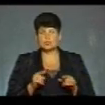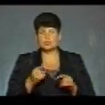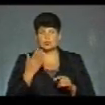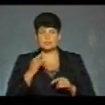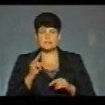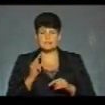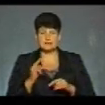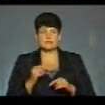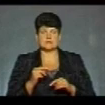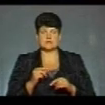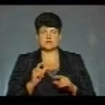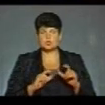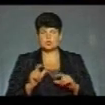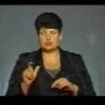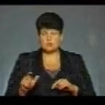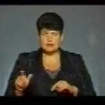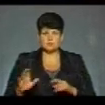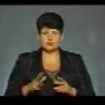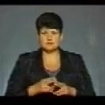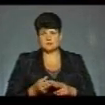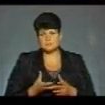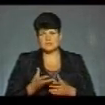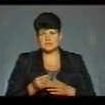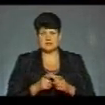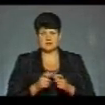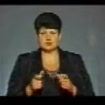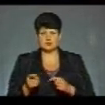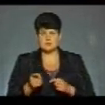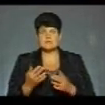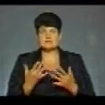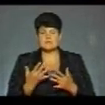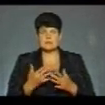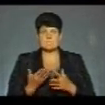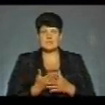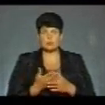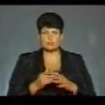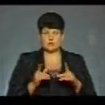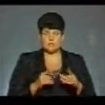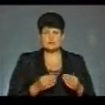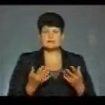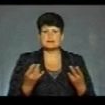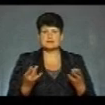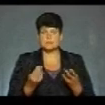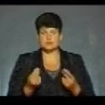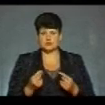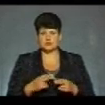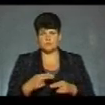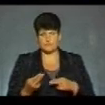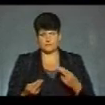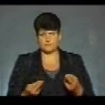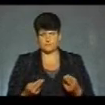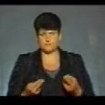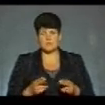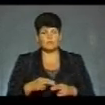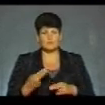чи школяр, чи студент буде розраховуватися карткою тернополянам, таким буде мати реальний облік, скільки пільговиків проїхало, скільки треба коштів вернути перевізнику. І вертати